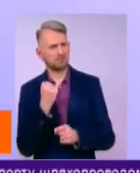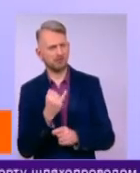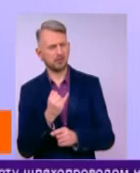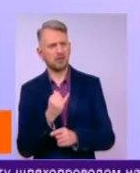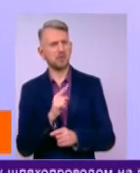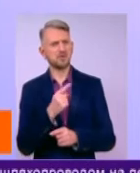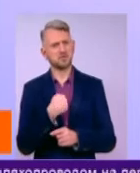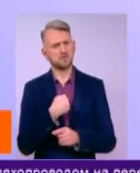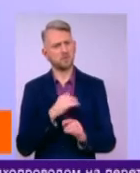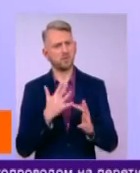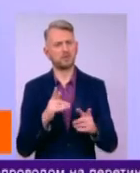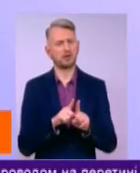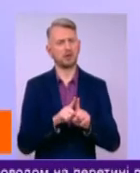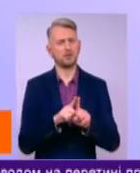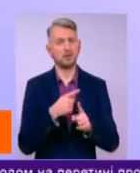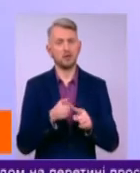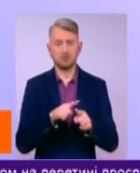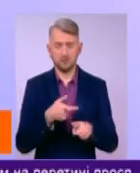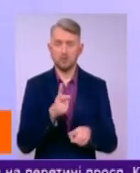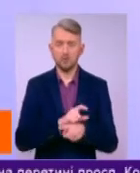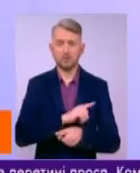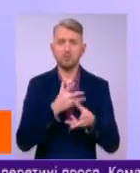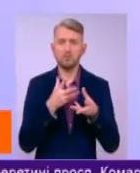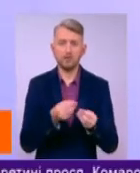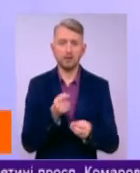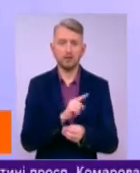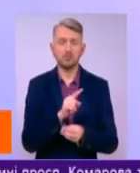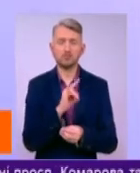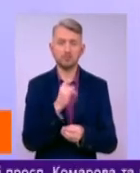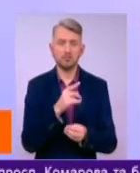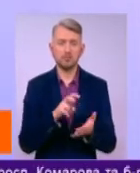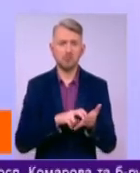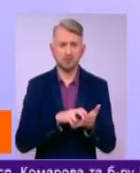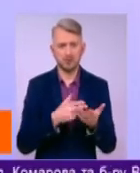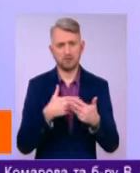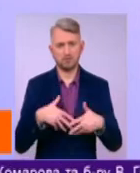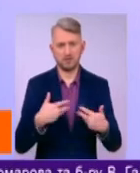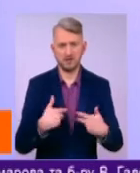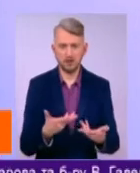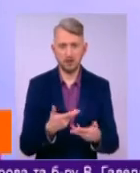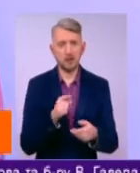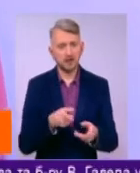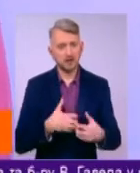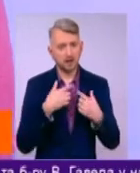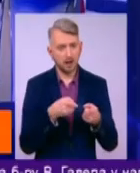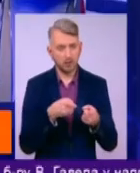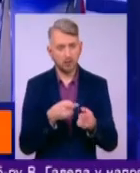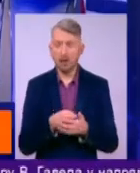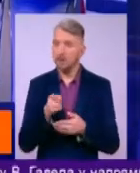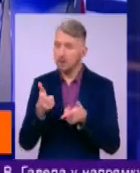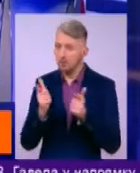мною. І от це дуже впливає на те, що вона боїться признатися. Ну, і просто залякується. Дякую. Пані Оксано,